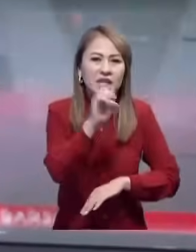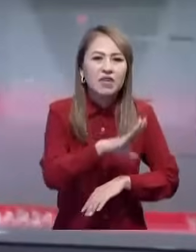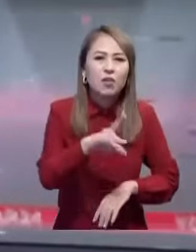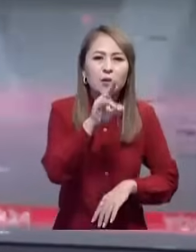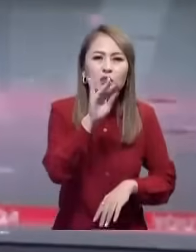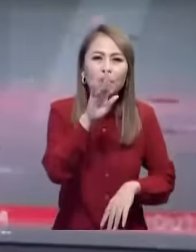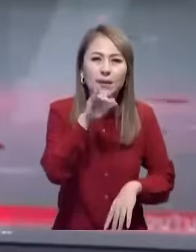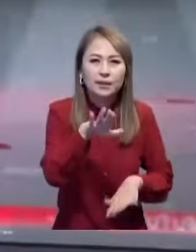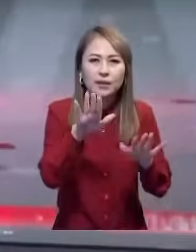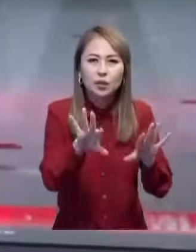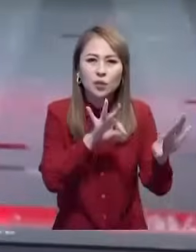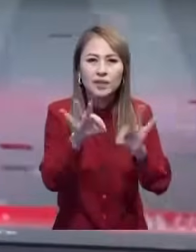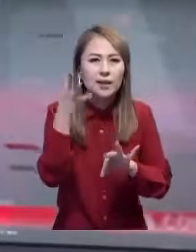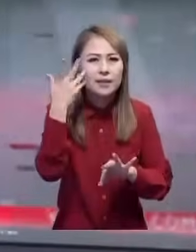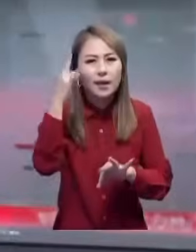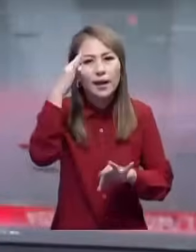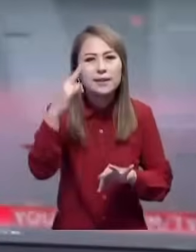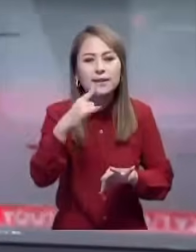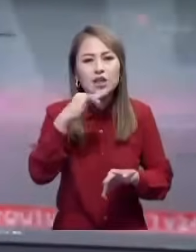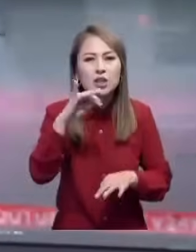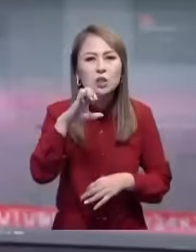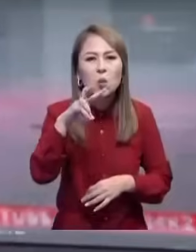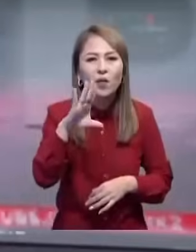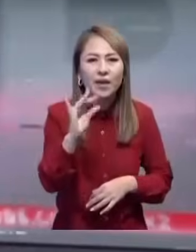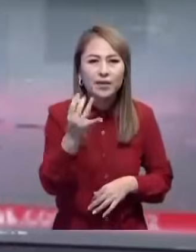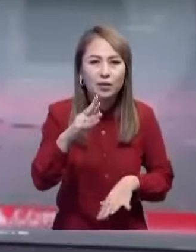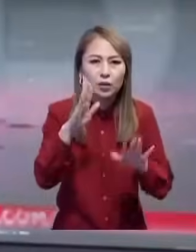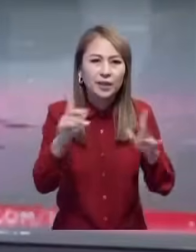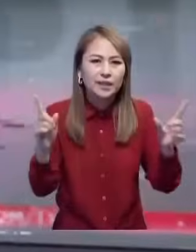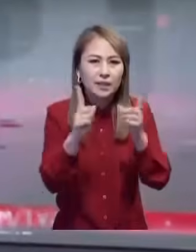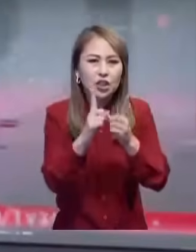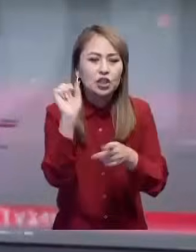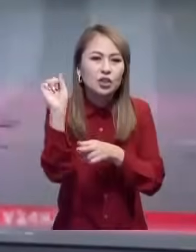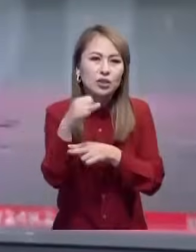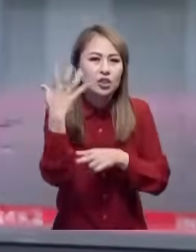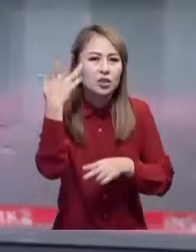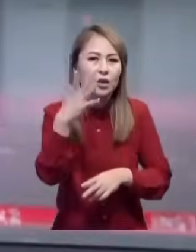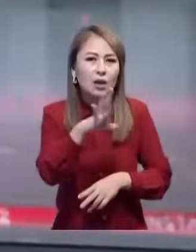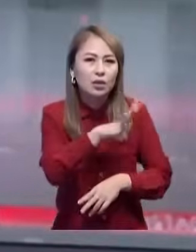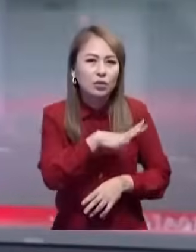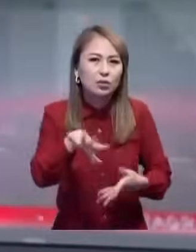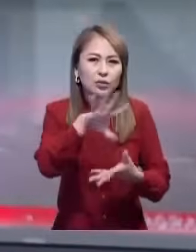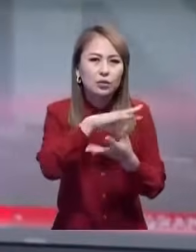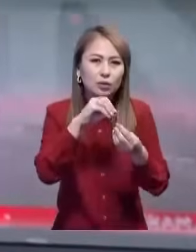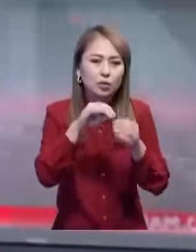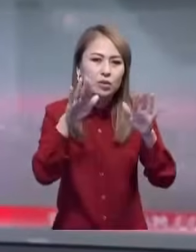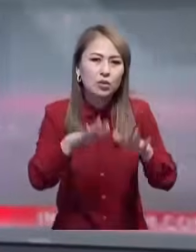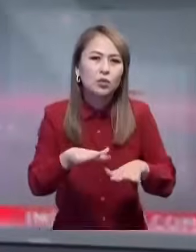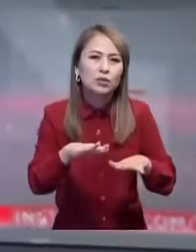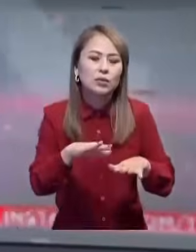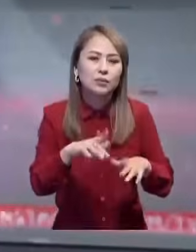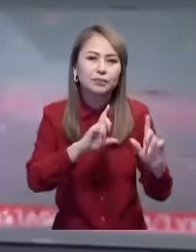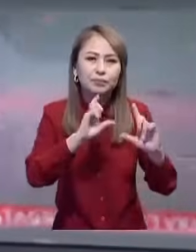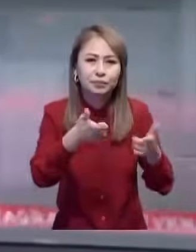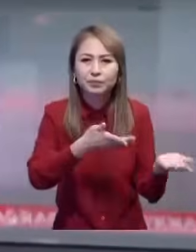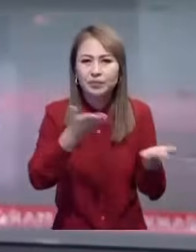жатыр. Еуропа чемпионатының іріктеу кезеңі аясында Қазақстан және Словения құрамалары кездеседі. Жеңіске жеткен тарап кәрі құрлық додасына жолдама